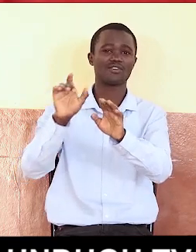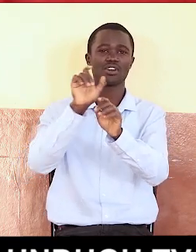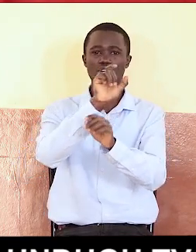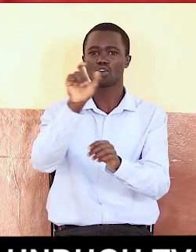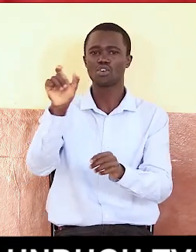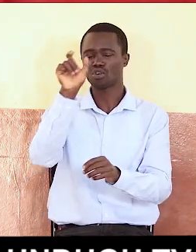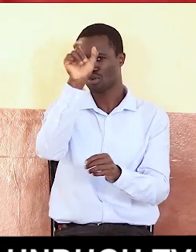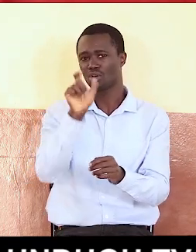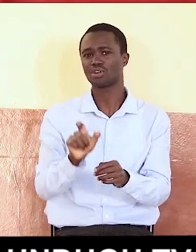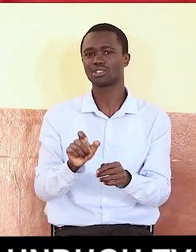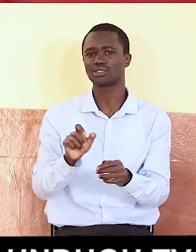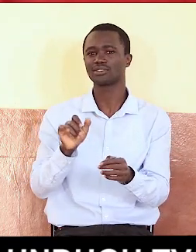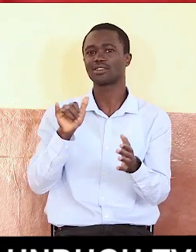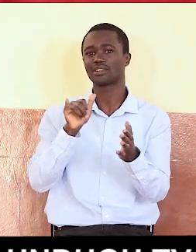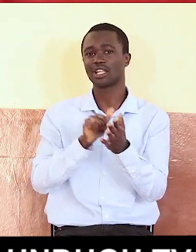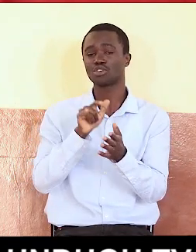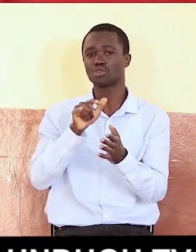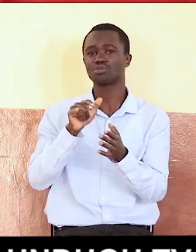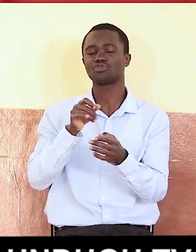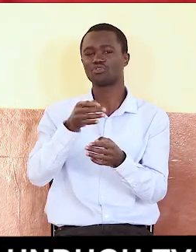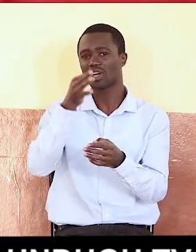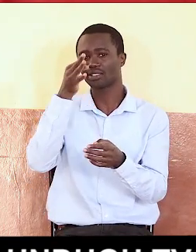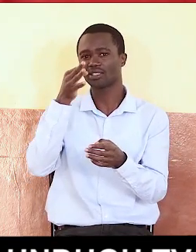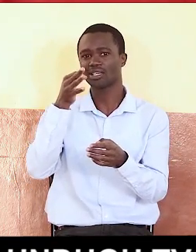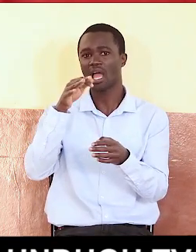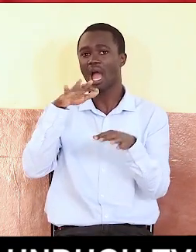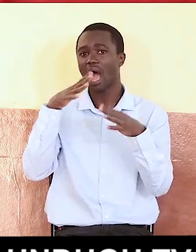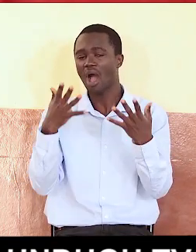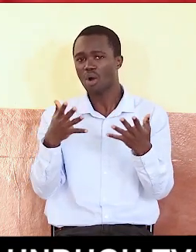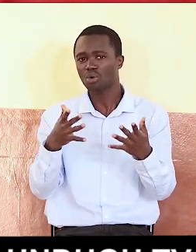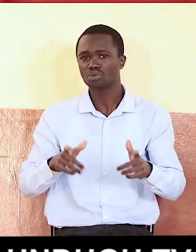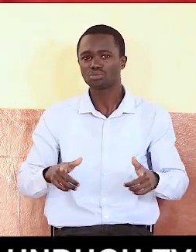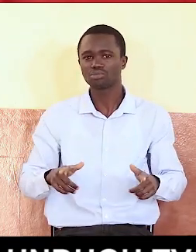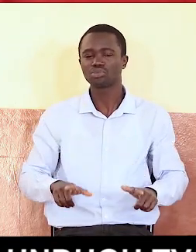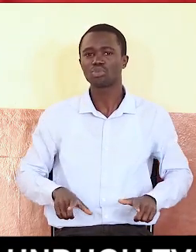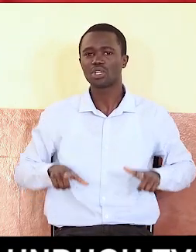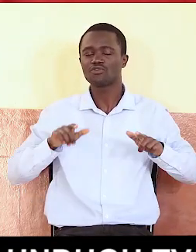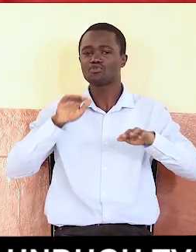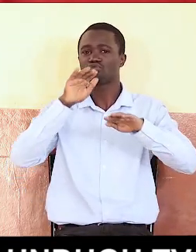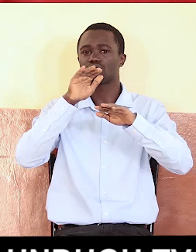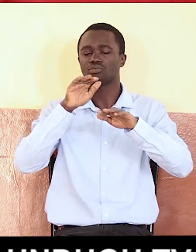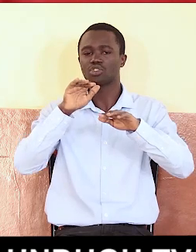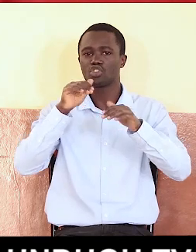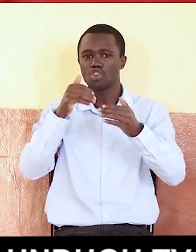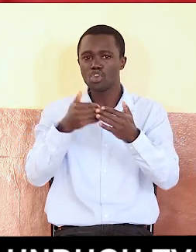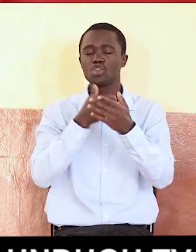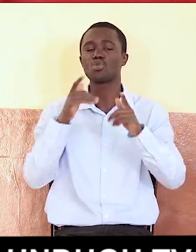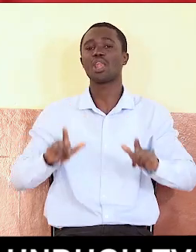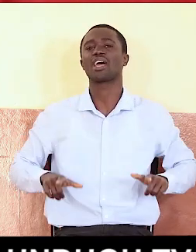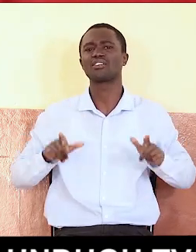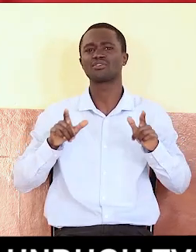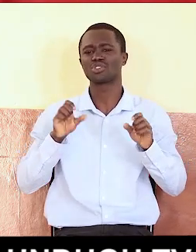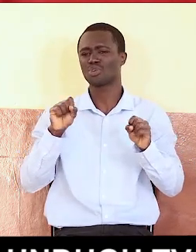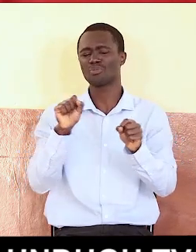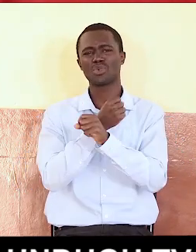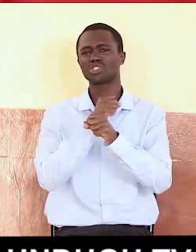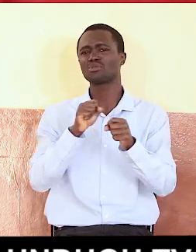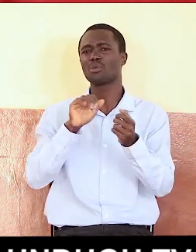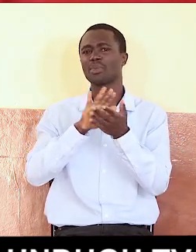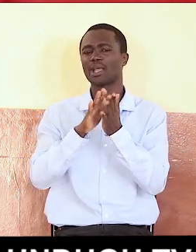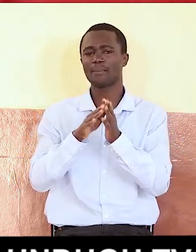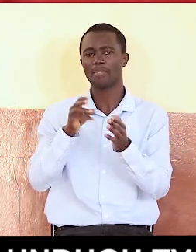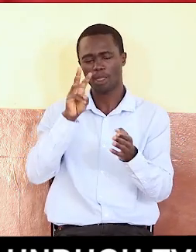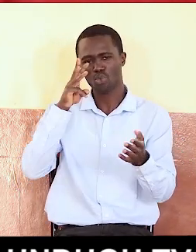na wewe uweze kutafuta jinsi ya kuishi maisha mapya. Kwa hivyo uweze kuwa shahidi wa Yesu